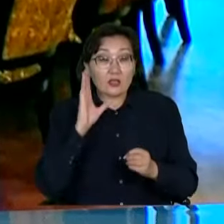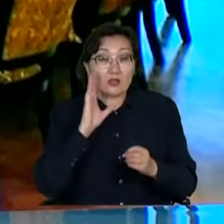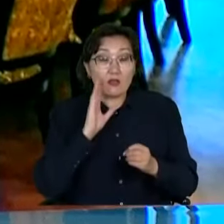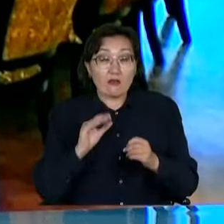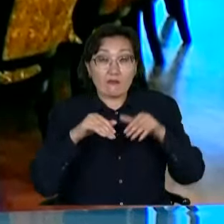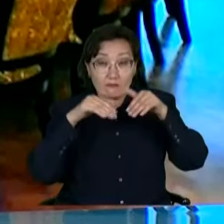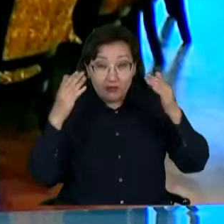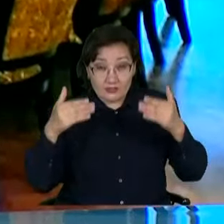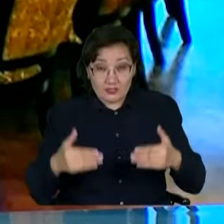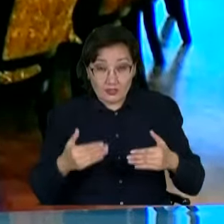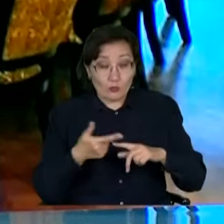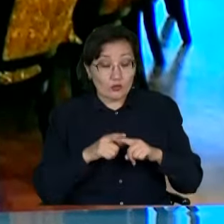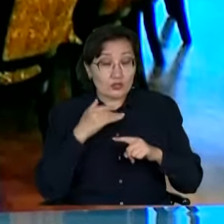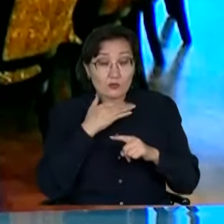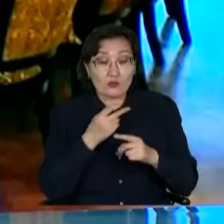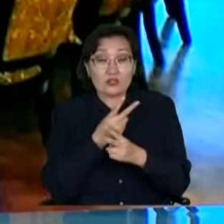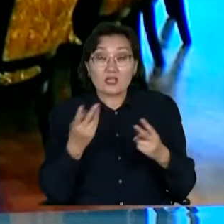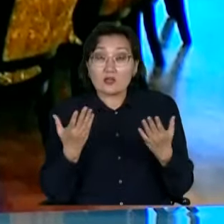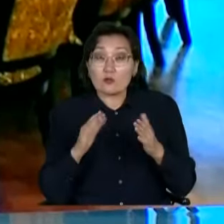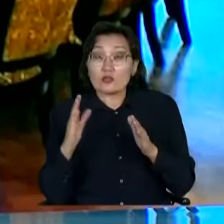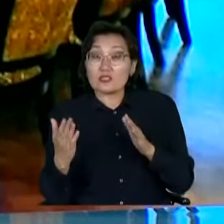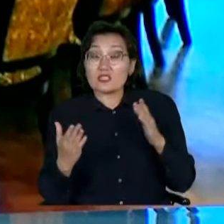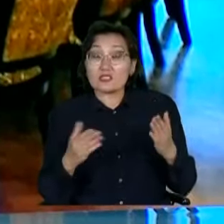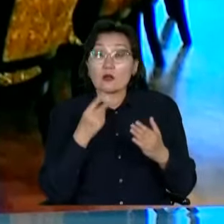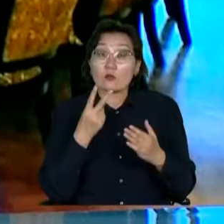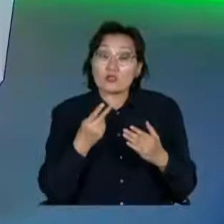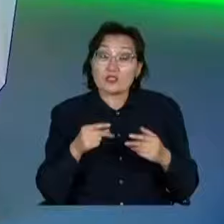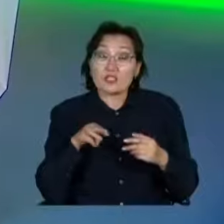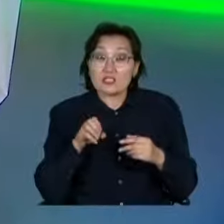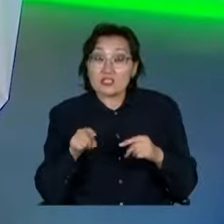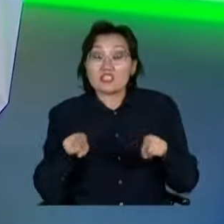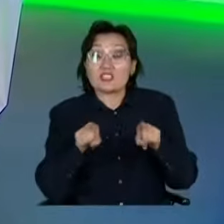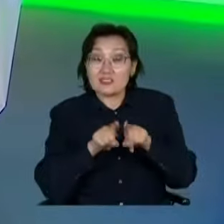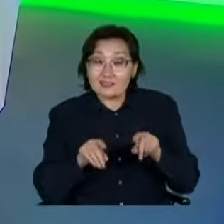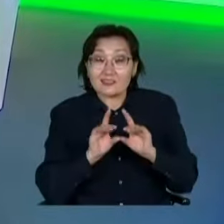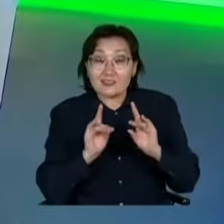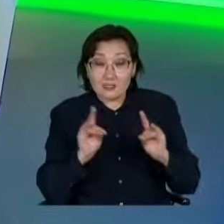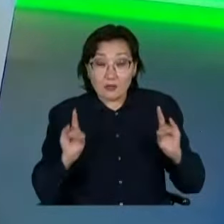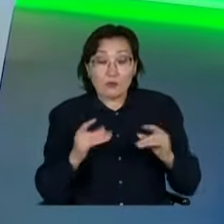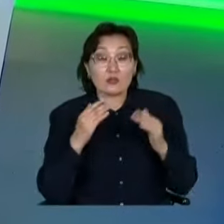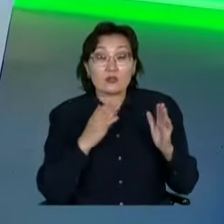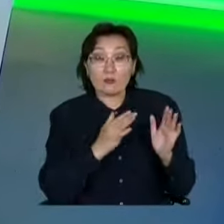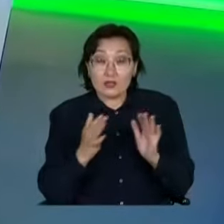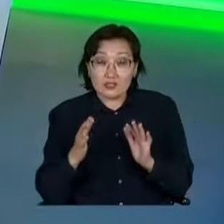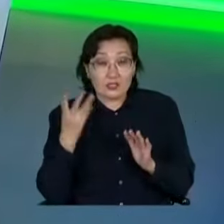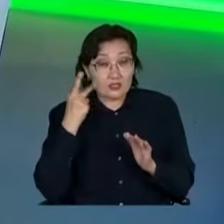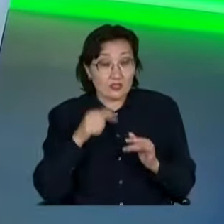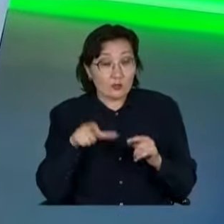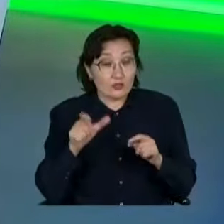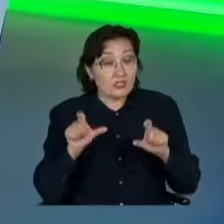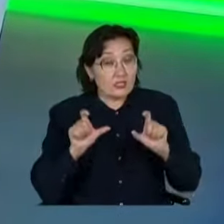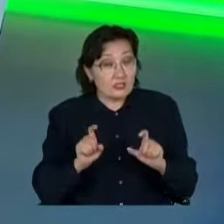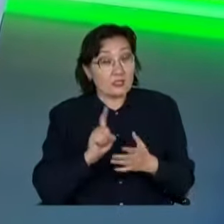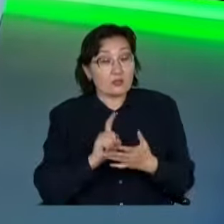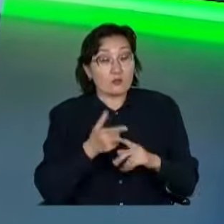фасады. И здесь очень много, на самом деле, смотря с какой стороны посмотреть. Это те же скамейки в парках, да, допустим, требования, что когда человек садится, должны